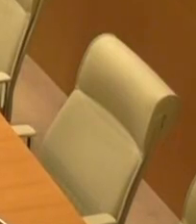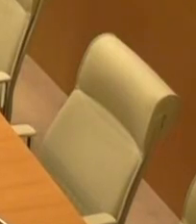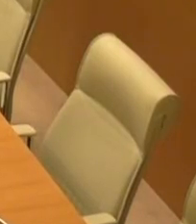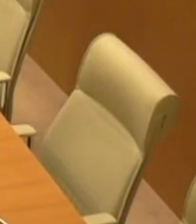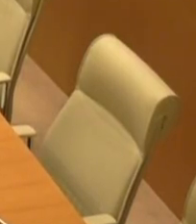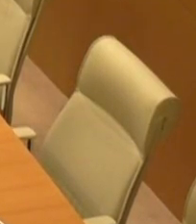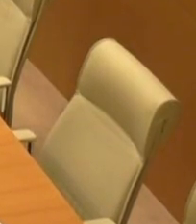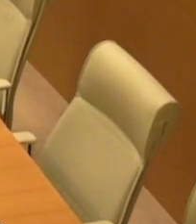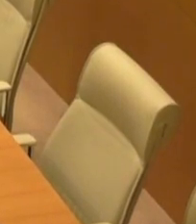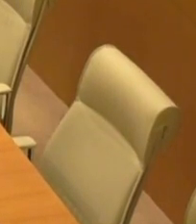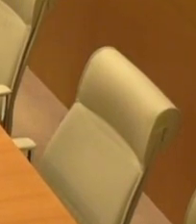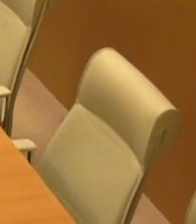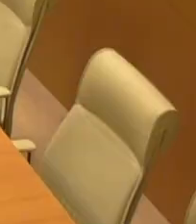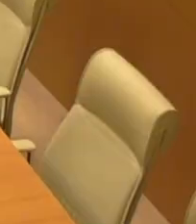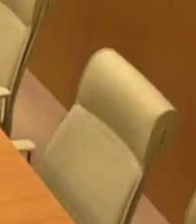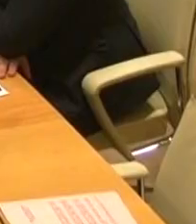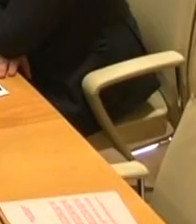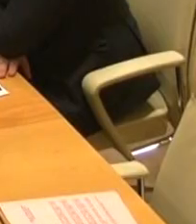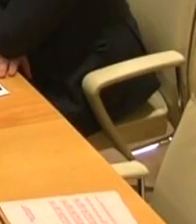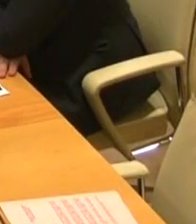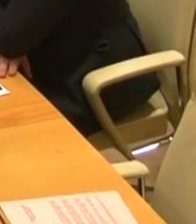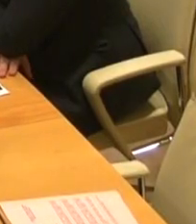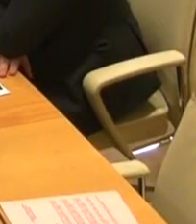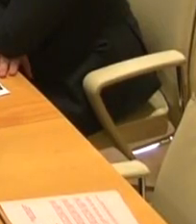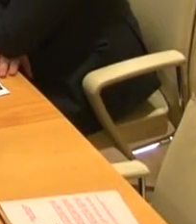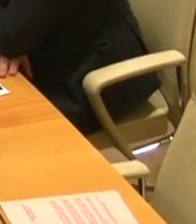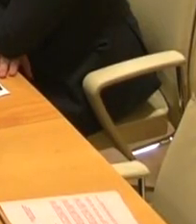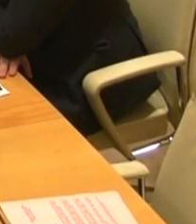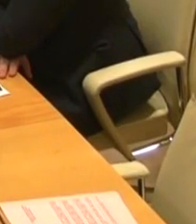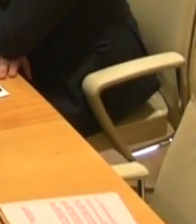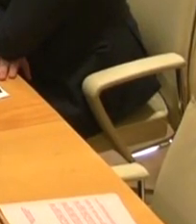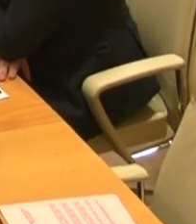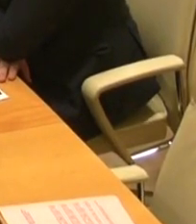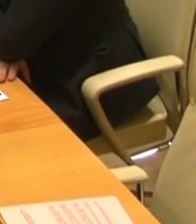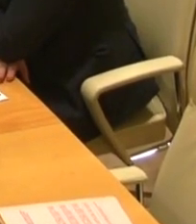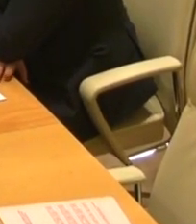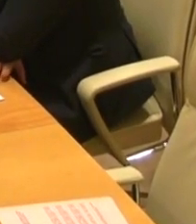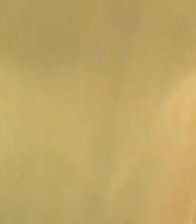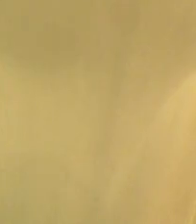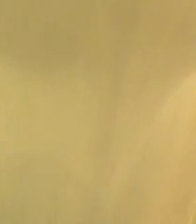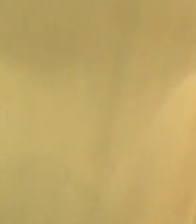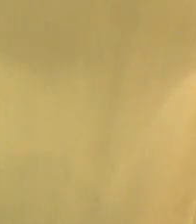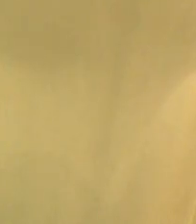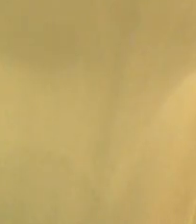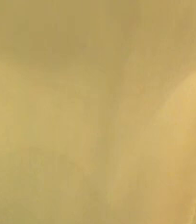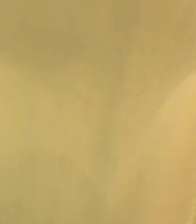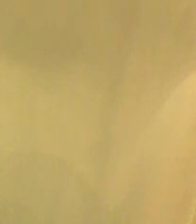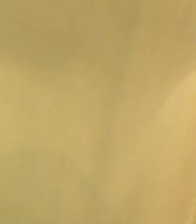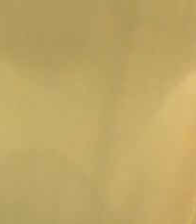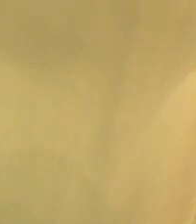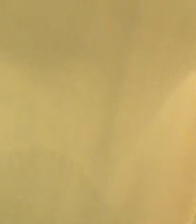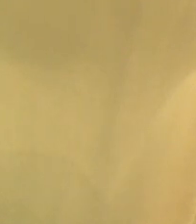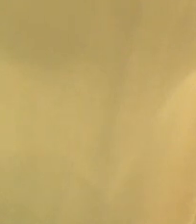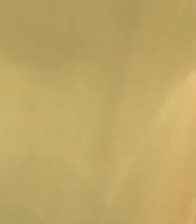კოლეგის ხდომიდან გაყვანა მანდატურის სამსახურს შალვა პაპუაშვილმა სთხოვა. დაპირისპირების მიზეზი ისევ ოთარ ფარცხალაძის საკითხი და ეროვნული